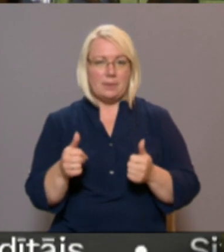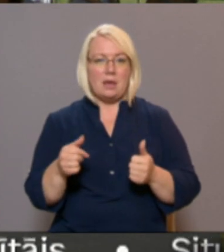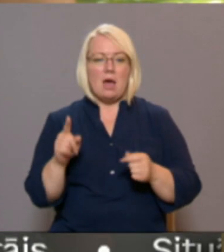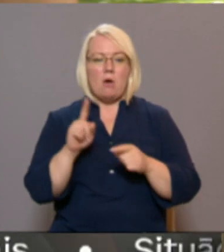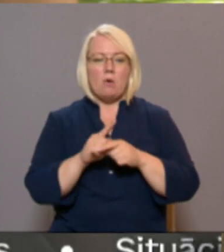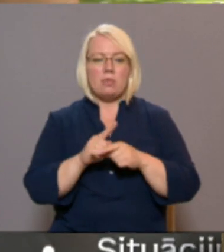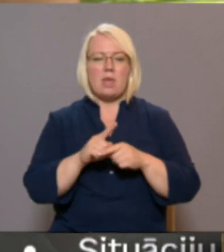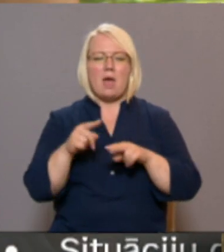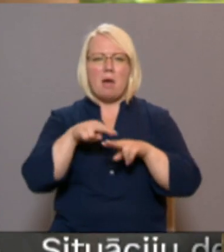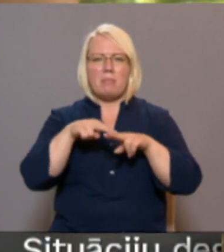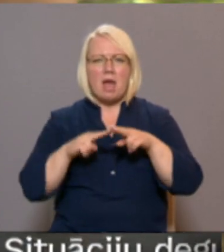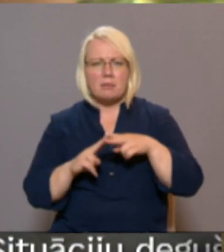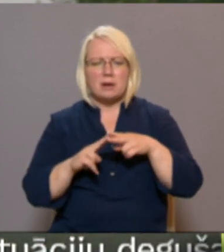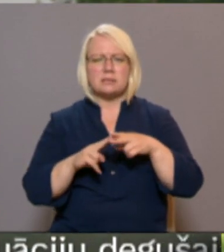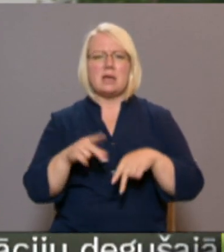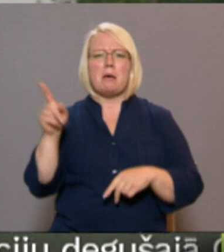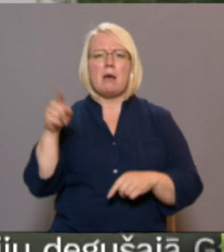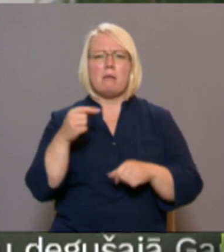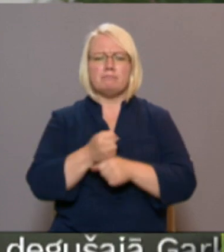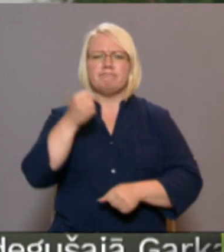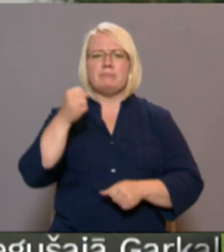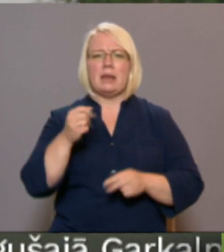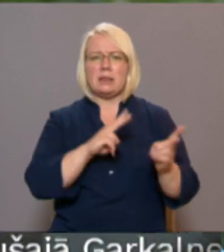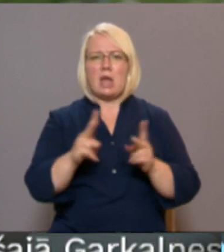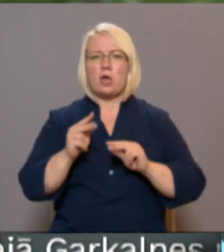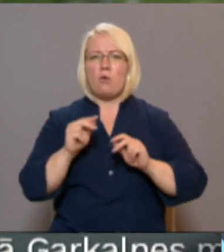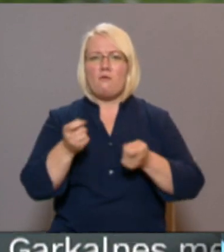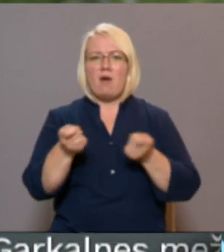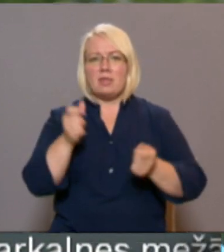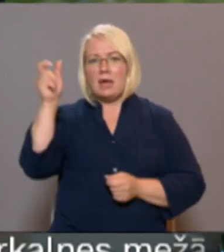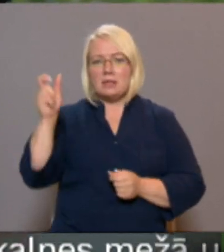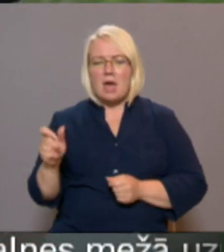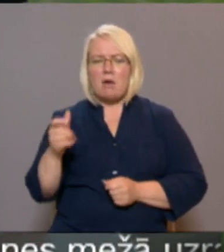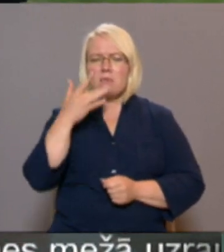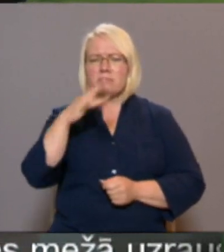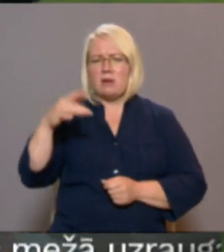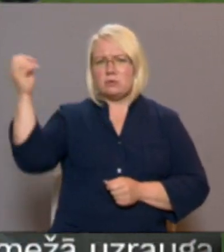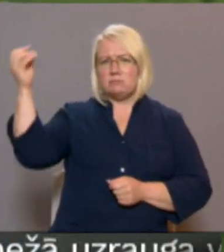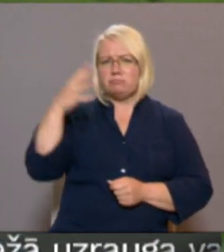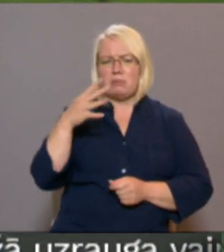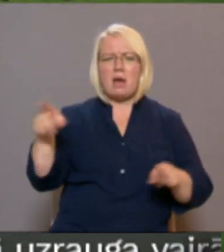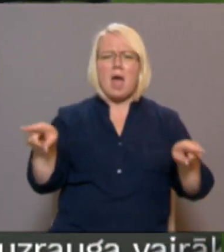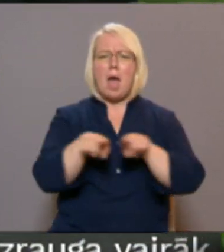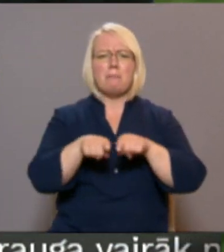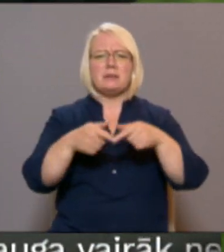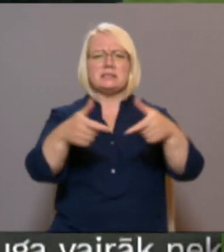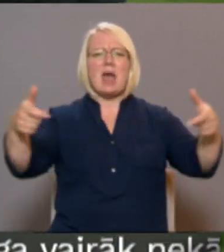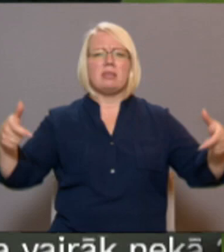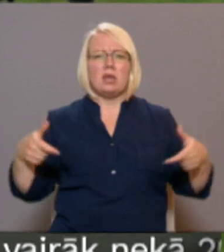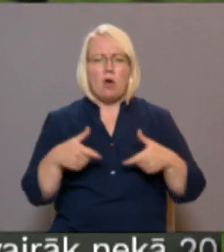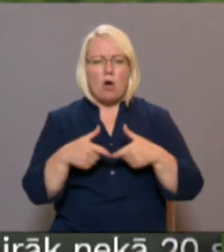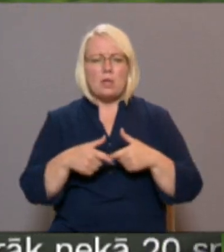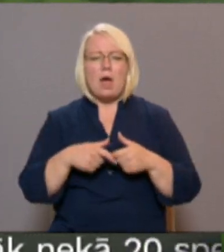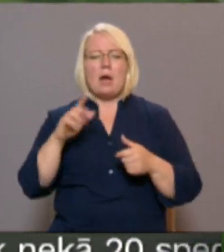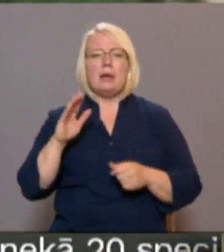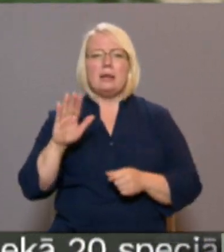aplīmēti kāju pirksti, prasīgi deju vadītāji un dedzinoši saules stari. Gandrīz kā stadionā deju svētkos, diena